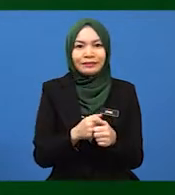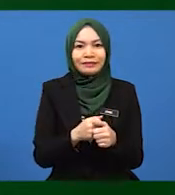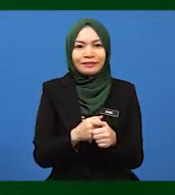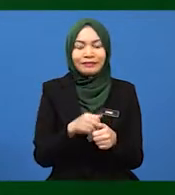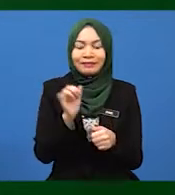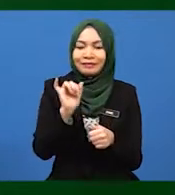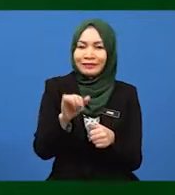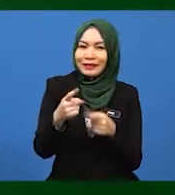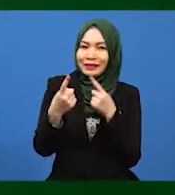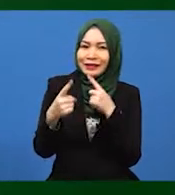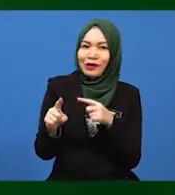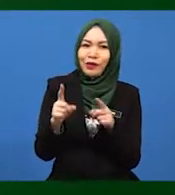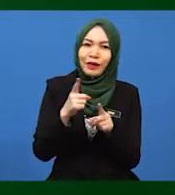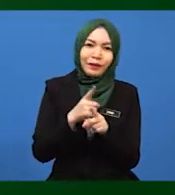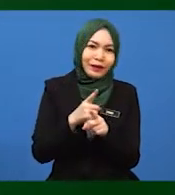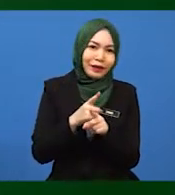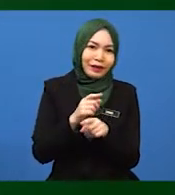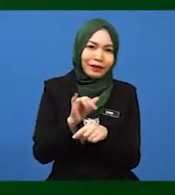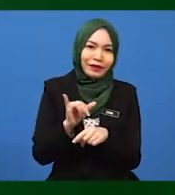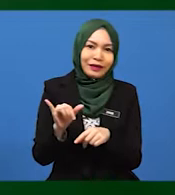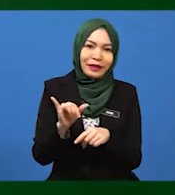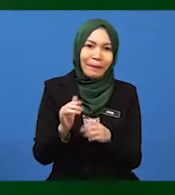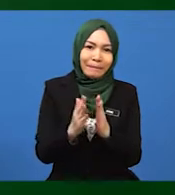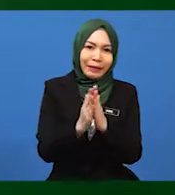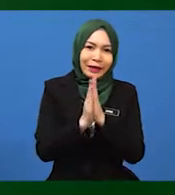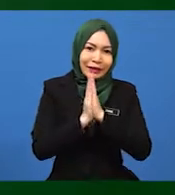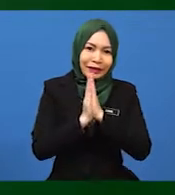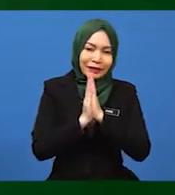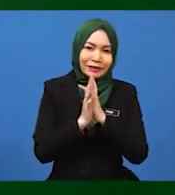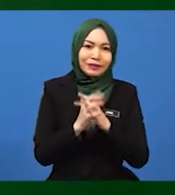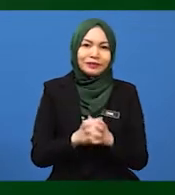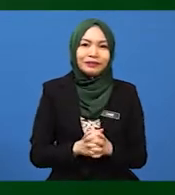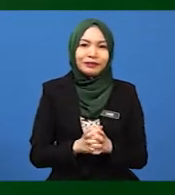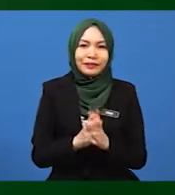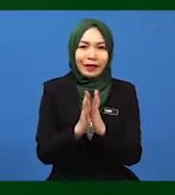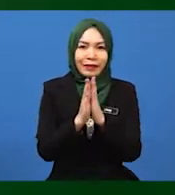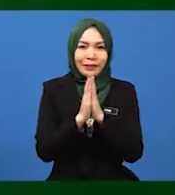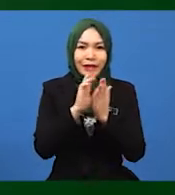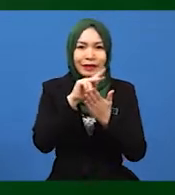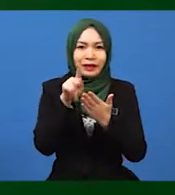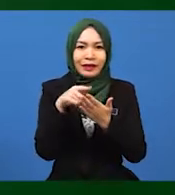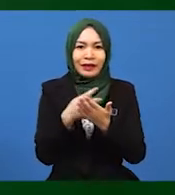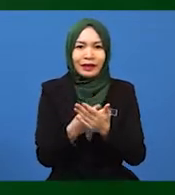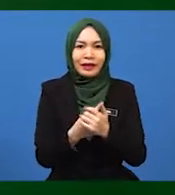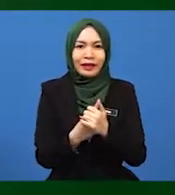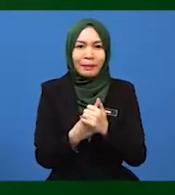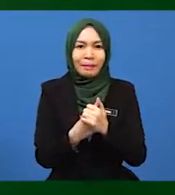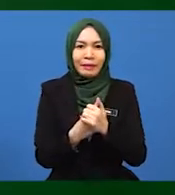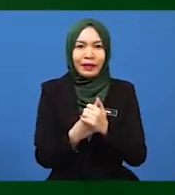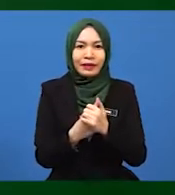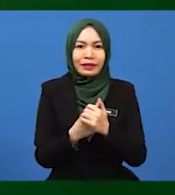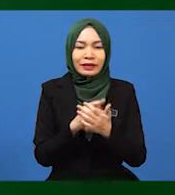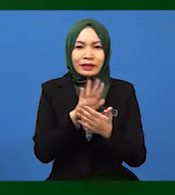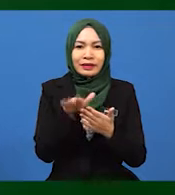Ya, jawapan yang betul ialah minta. Minta kalian beratur di luar